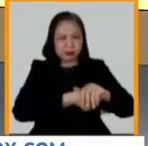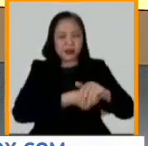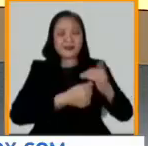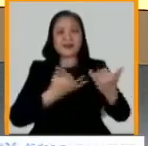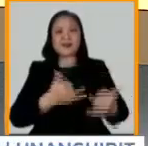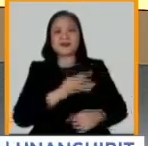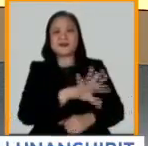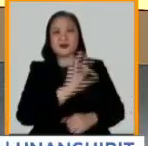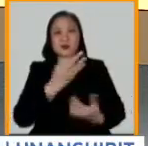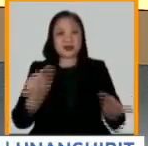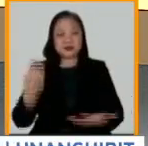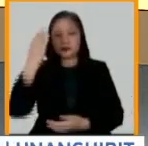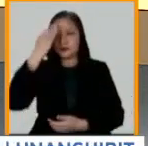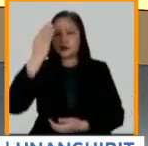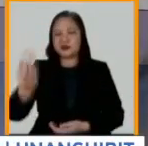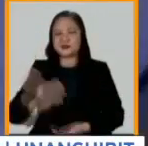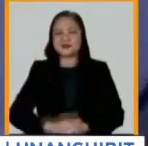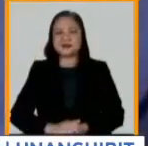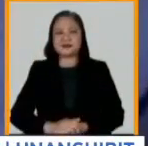May unang balita si Darlene Kay.